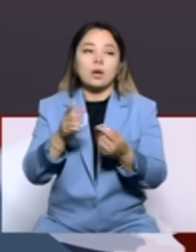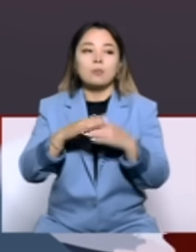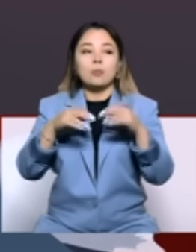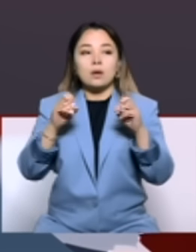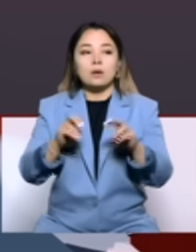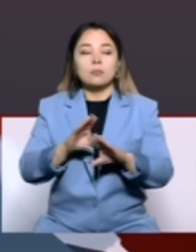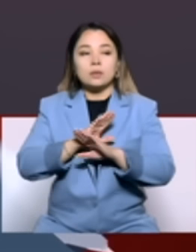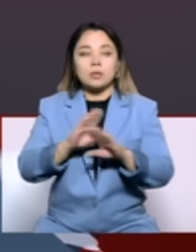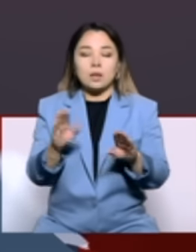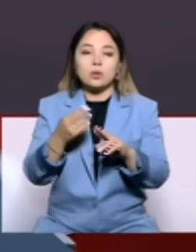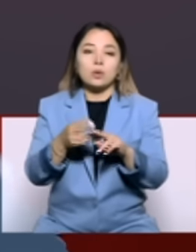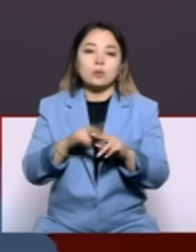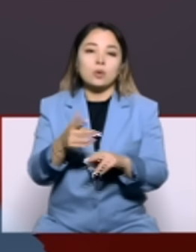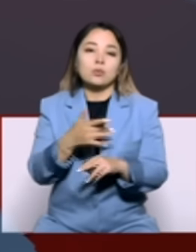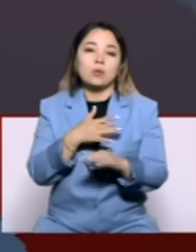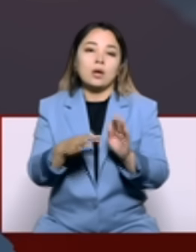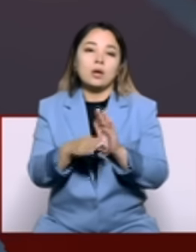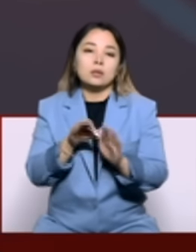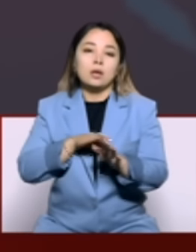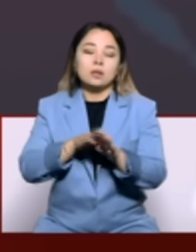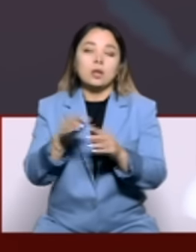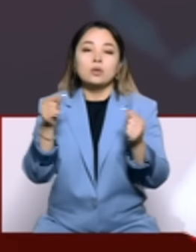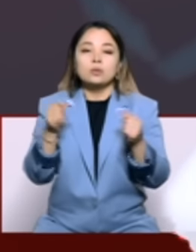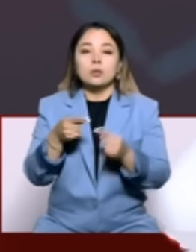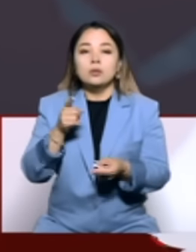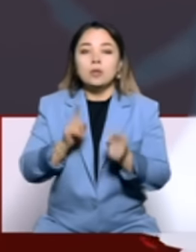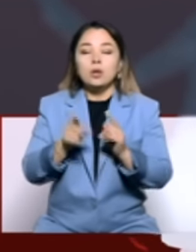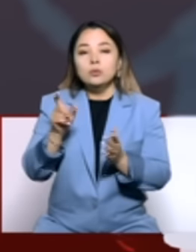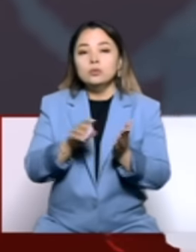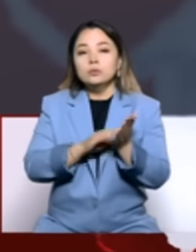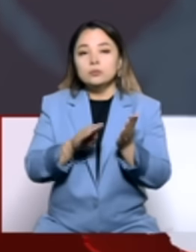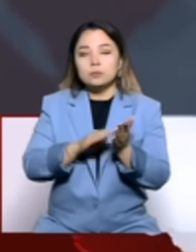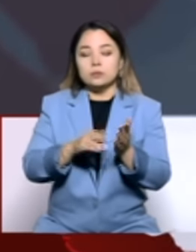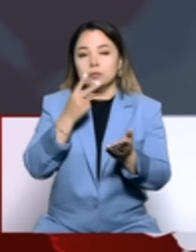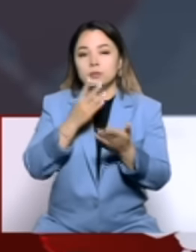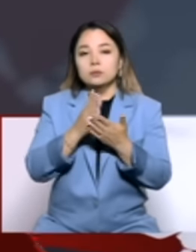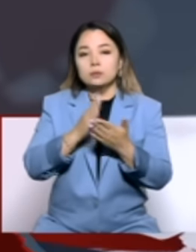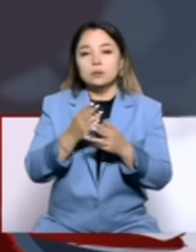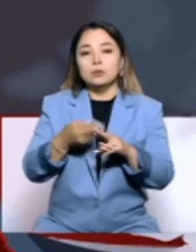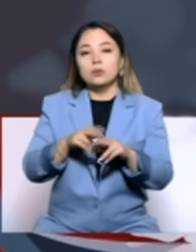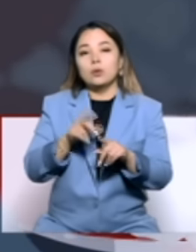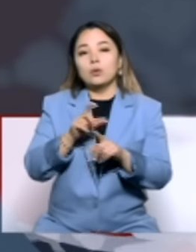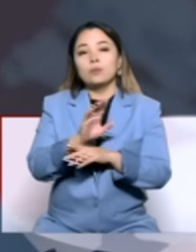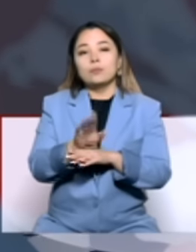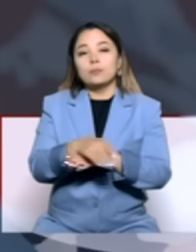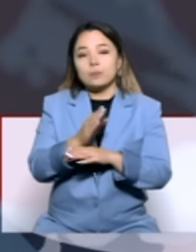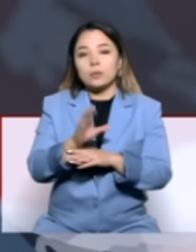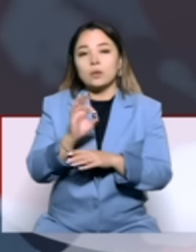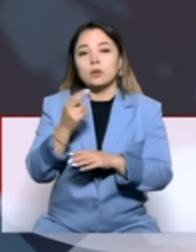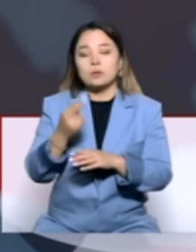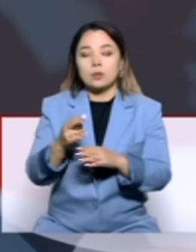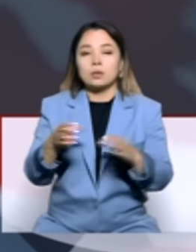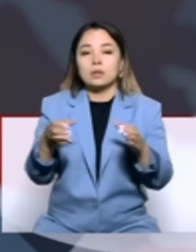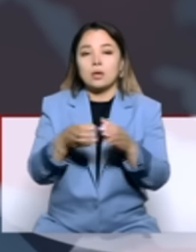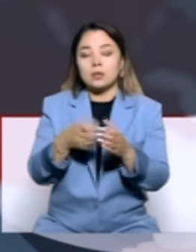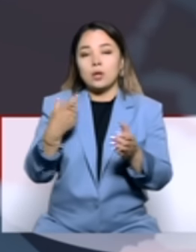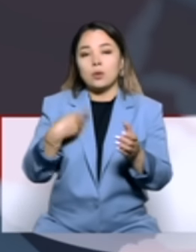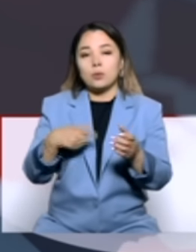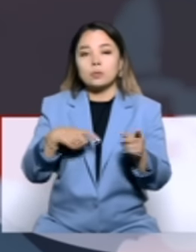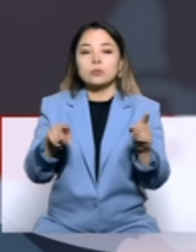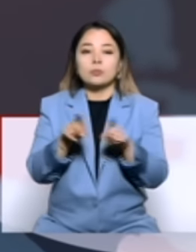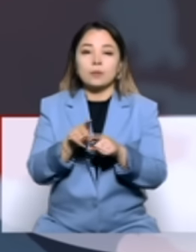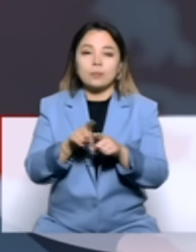емес. Жүрек қалауыңыз. Нағыз журналистер әсіре өстіктен, бұл сөзден және әлеуметтік желіде